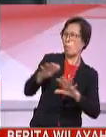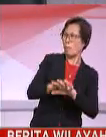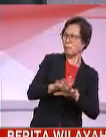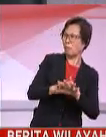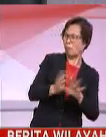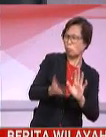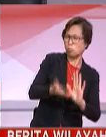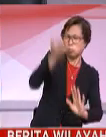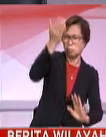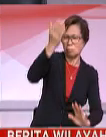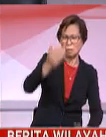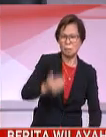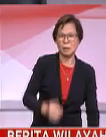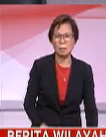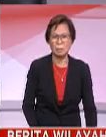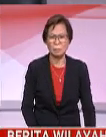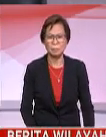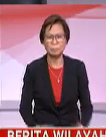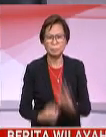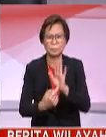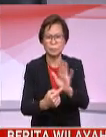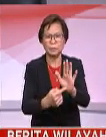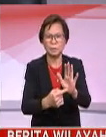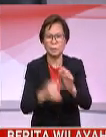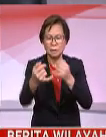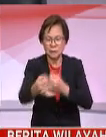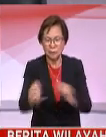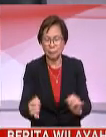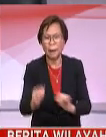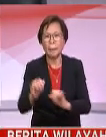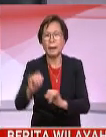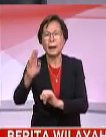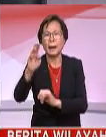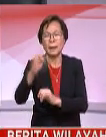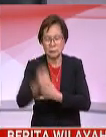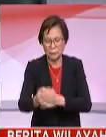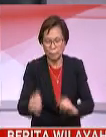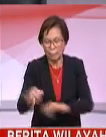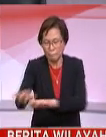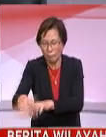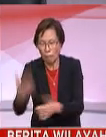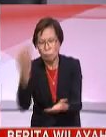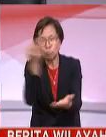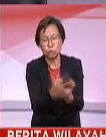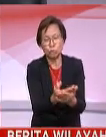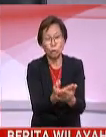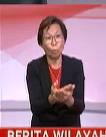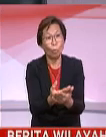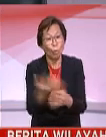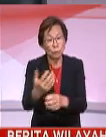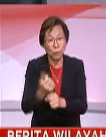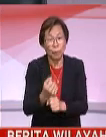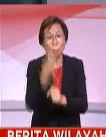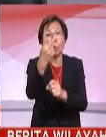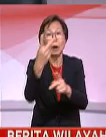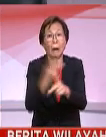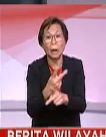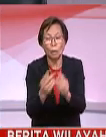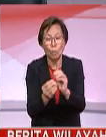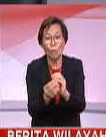mengikut praktis yang ditunjukkan oleh Jabatan Pertanian terbukti mencapai 2 kali ganda lebih daripada yang